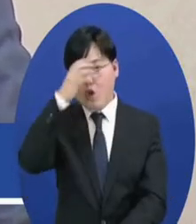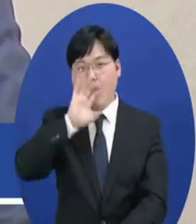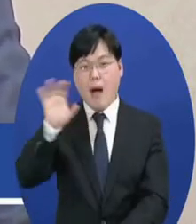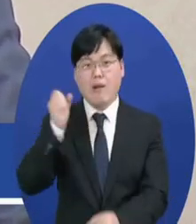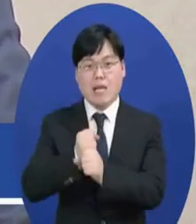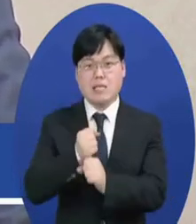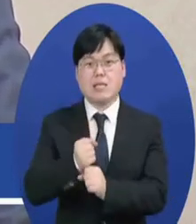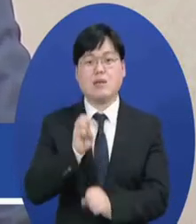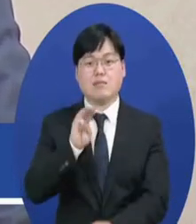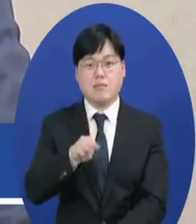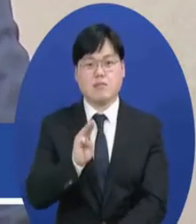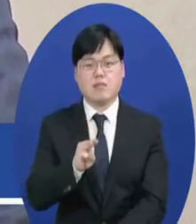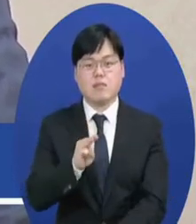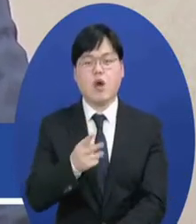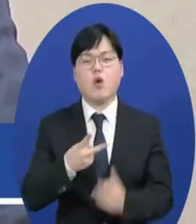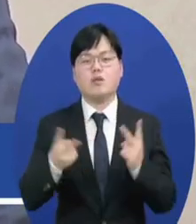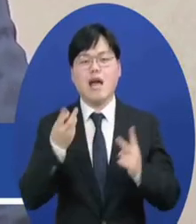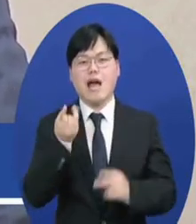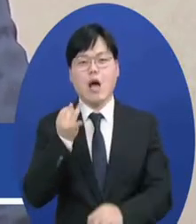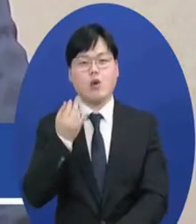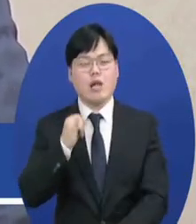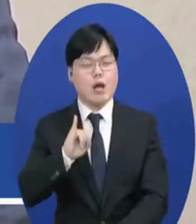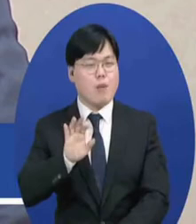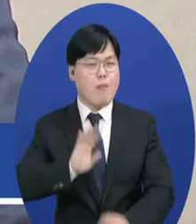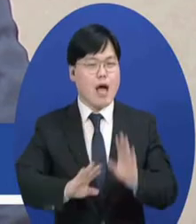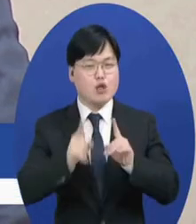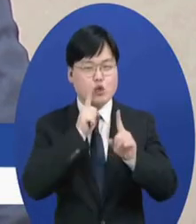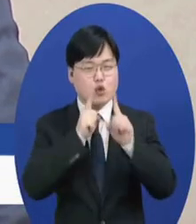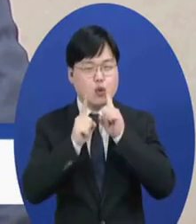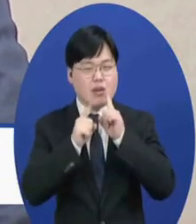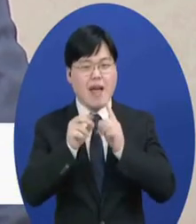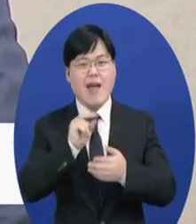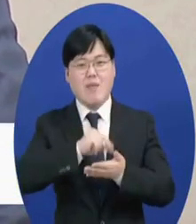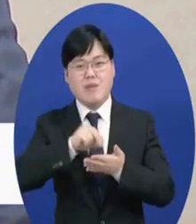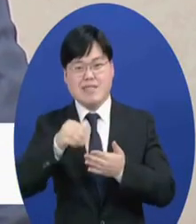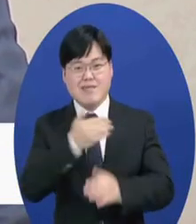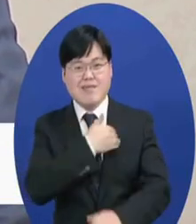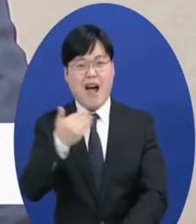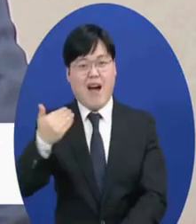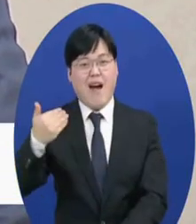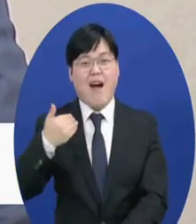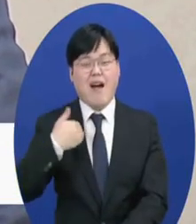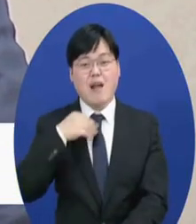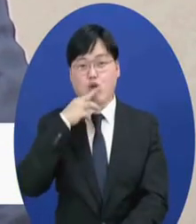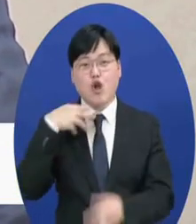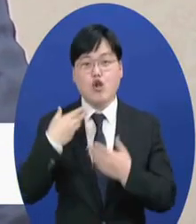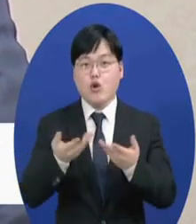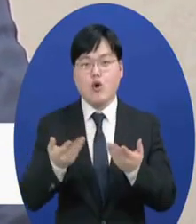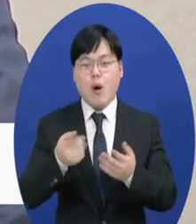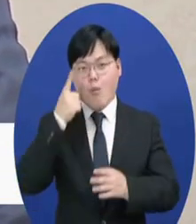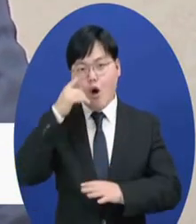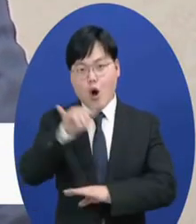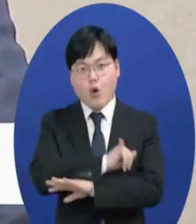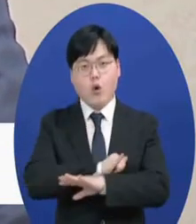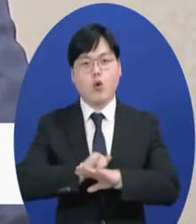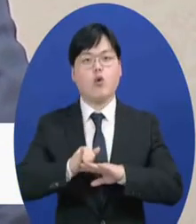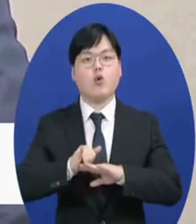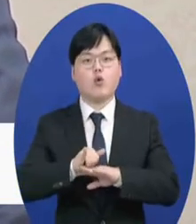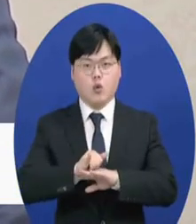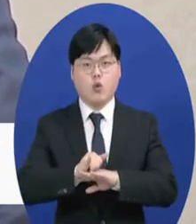албан тушаалтнууд. Үндэсний аюулгүй байдлын зөвлөлийн ажлын албаны нарийн бичгийн дарга ганц тухтарга мэдээлэл хийхдээ манай